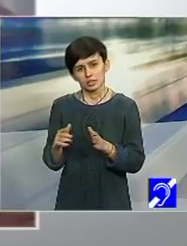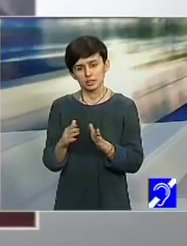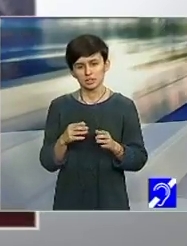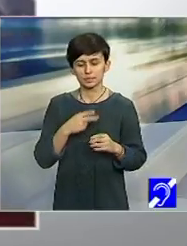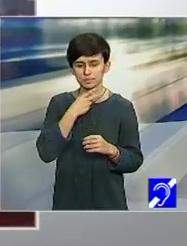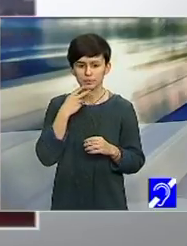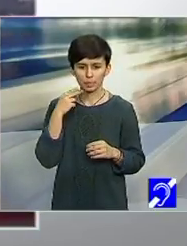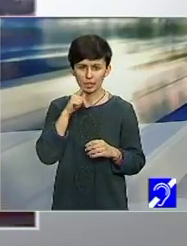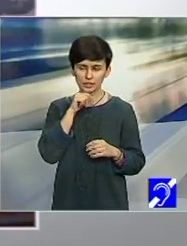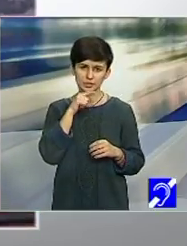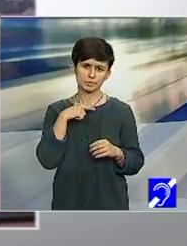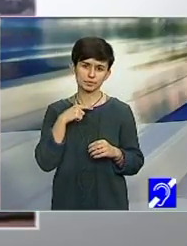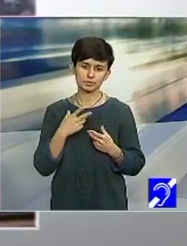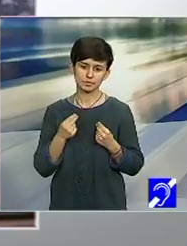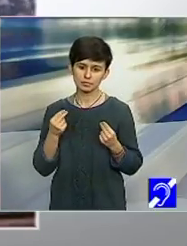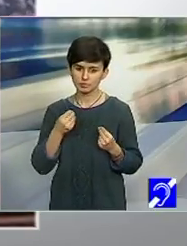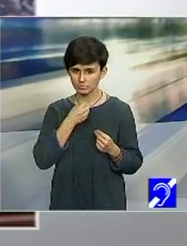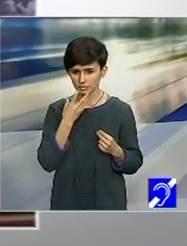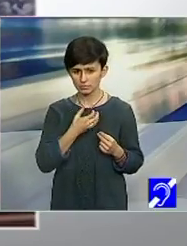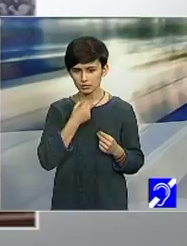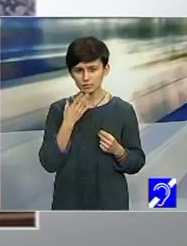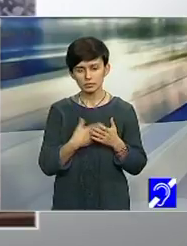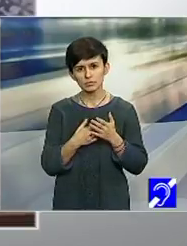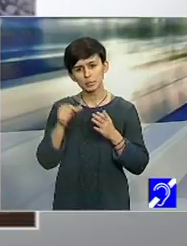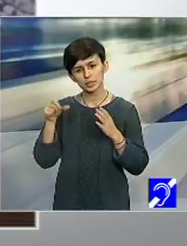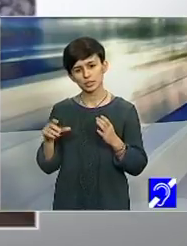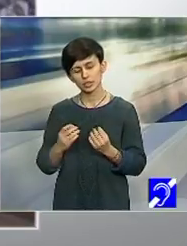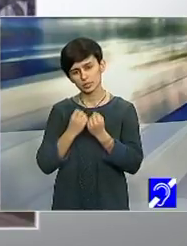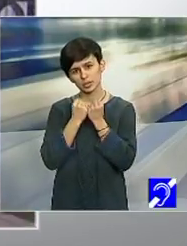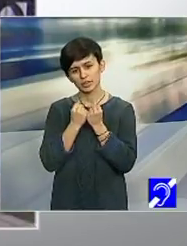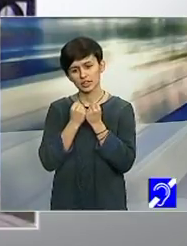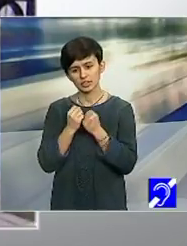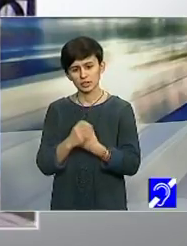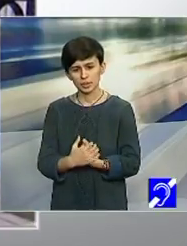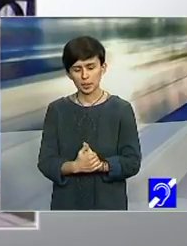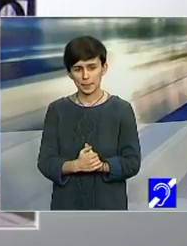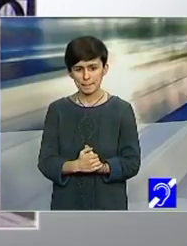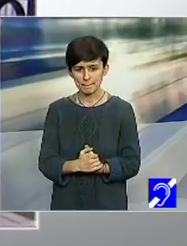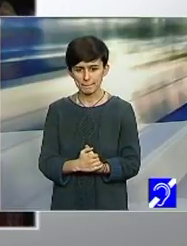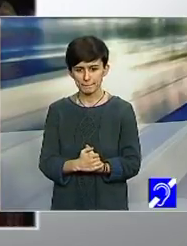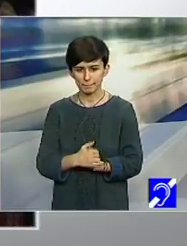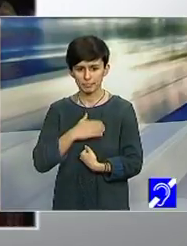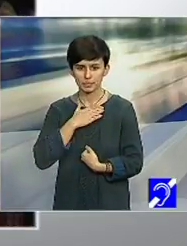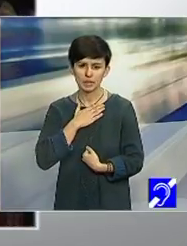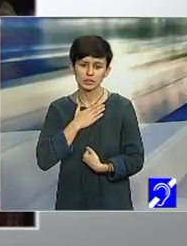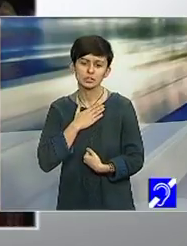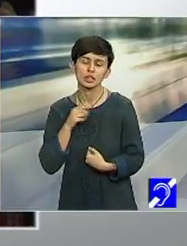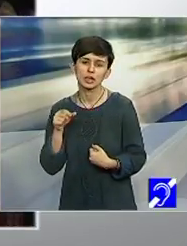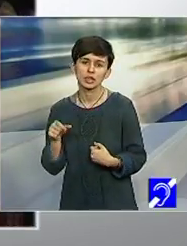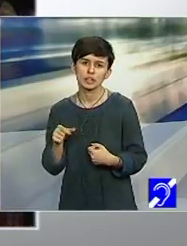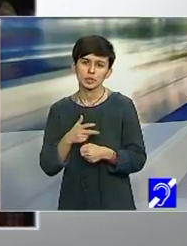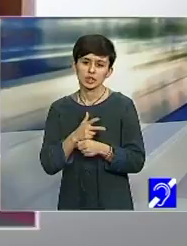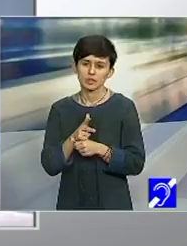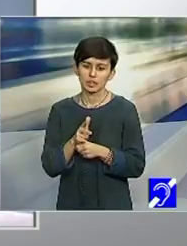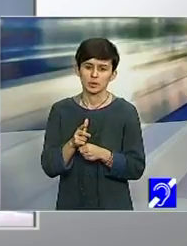multe mărturii de la supraviețuitori. Vom avea secvențe filmate din filme de arhive, filme de